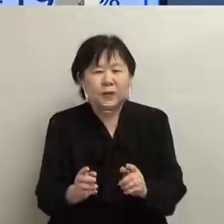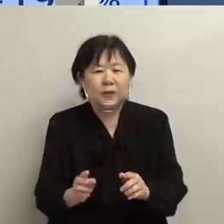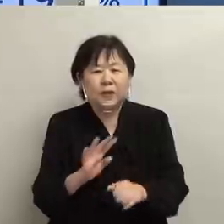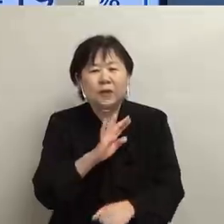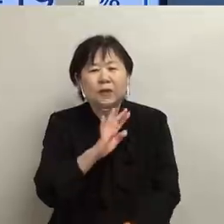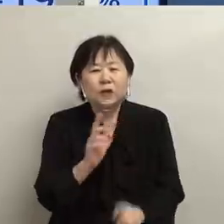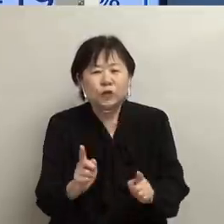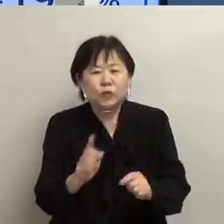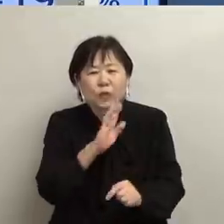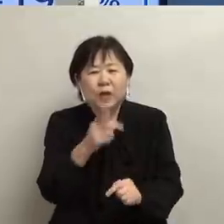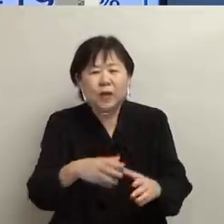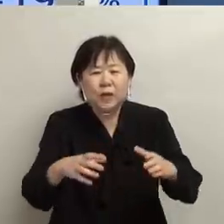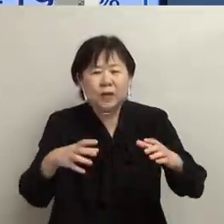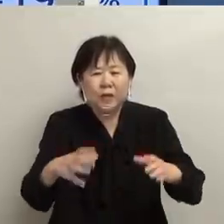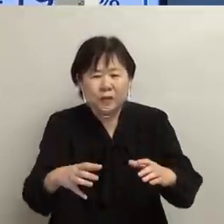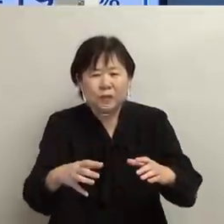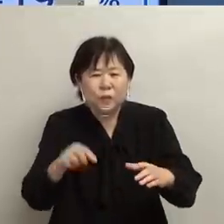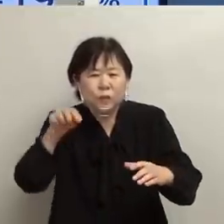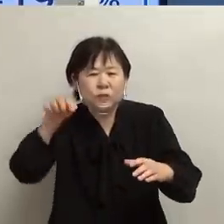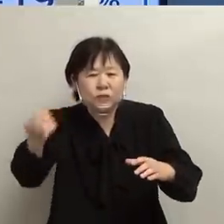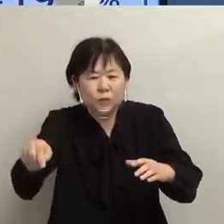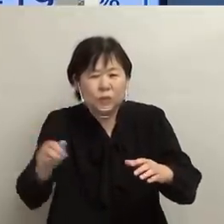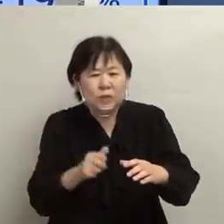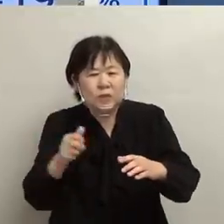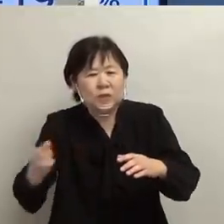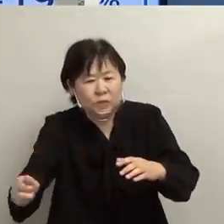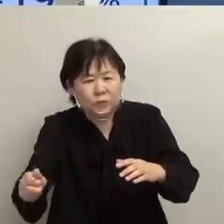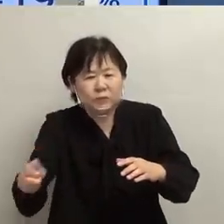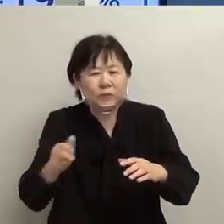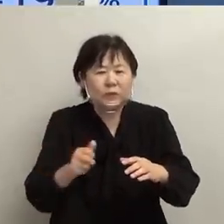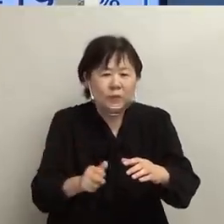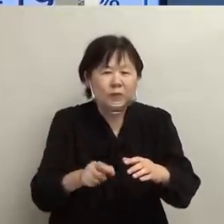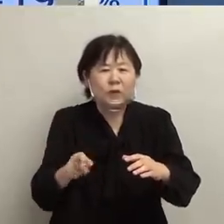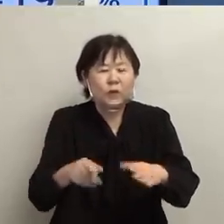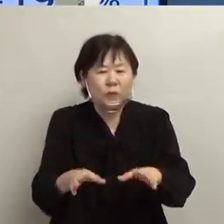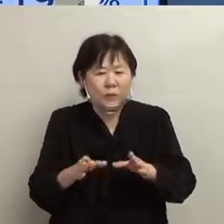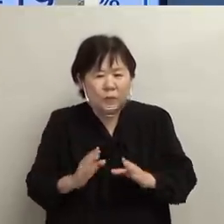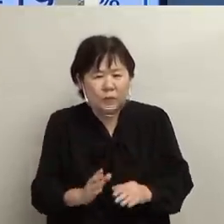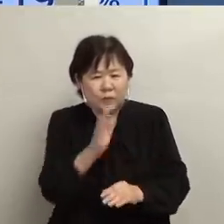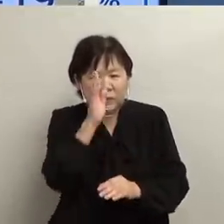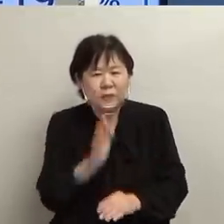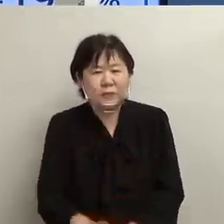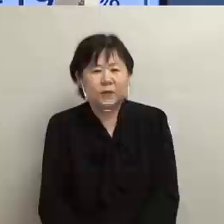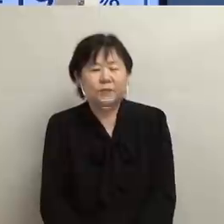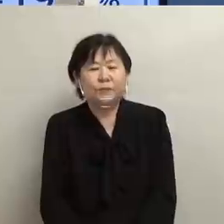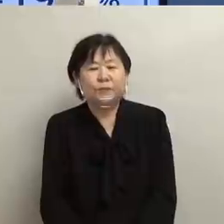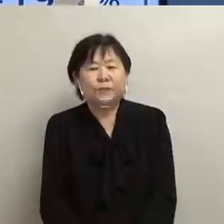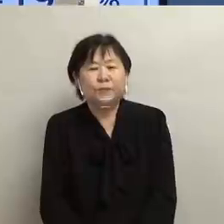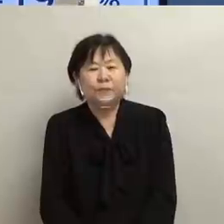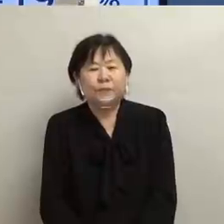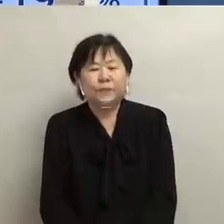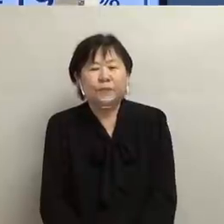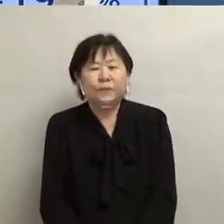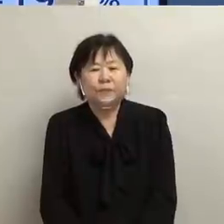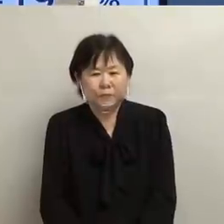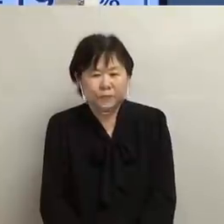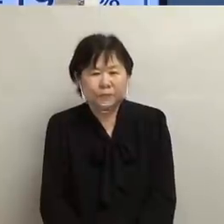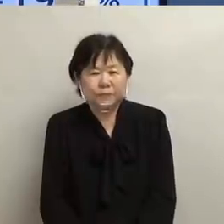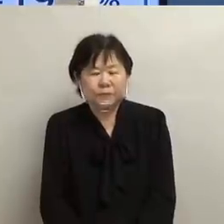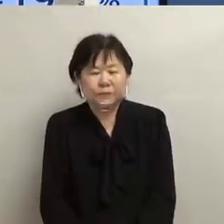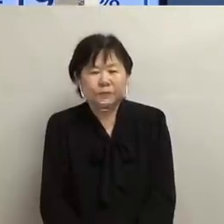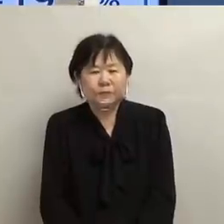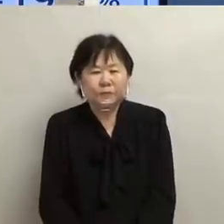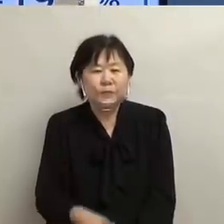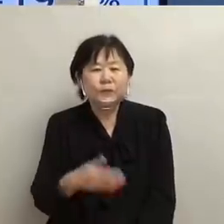大字志久このことにご理解ご協力を重ねてお願いしたいと思いますついて県内のワクチン接種の